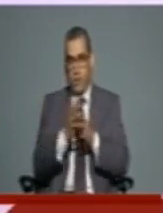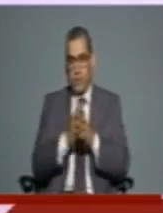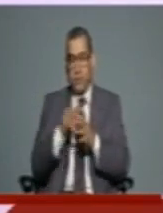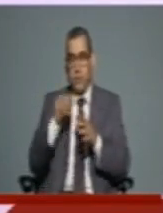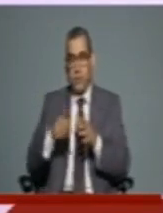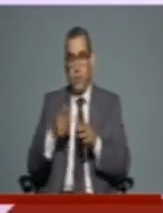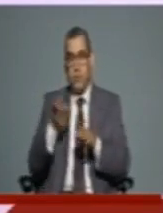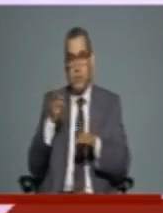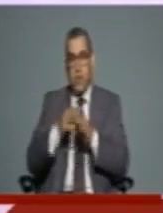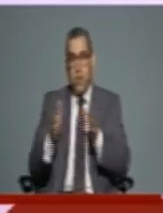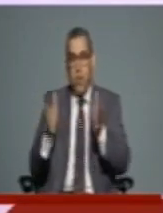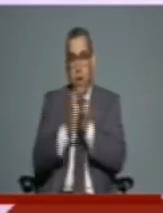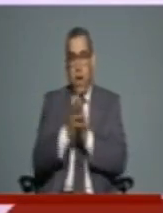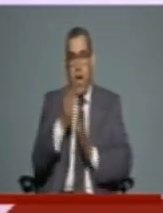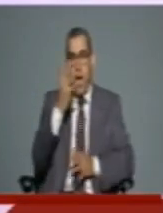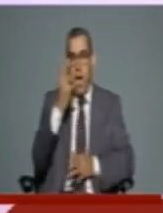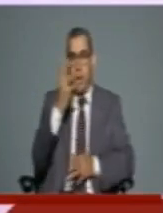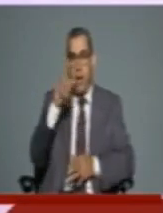حوالي